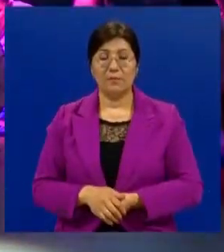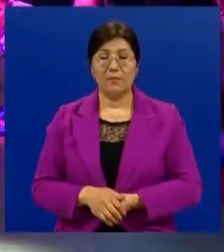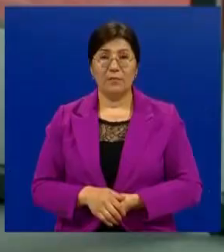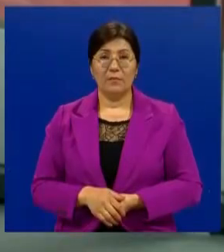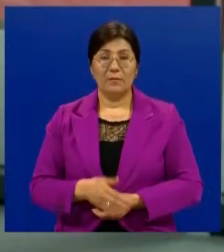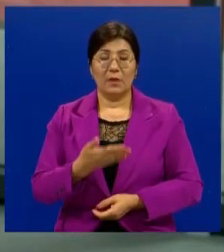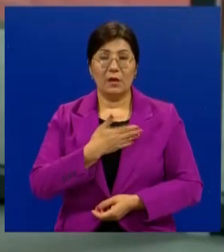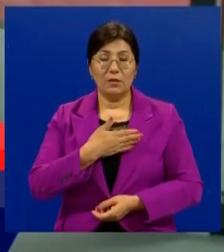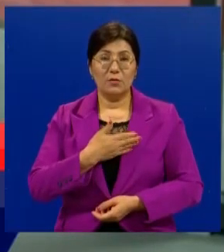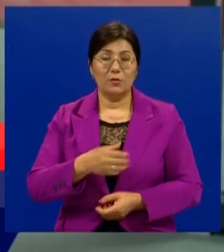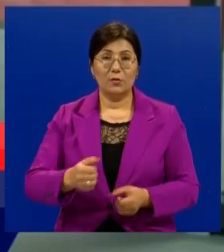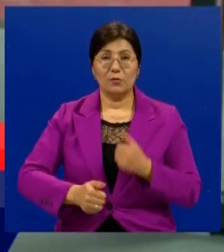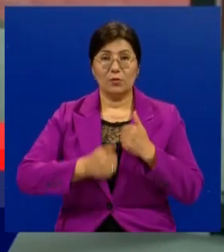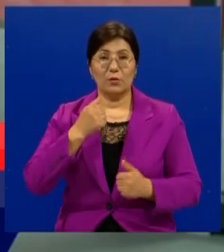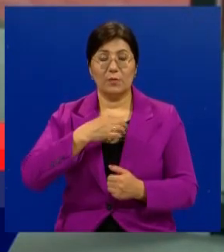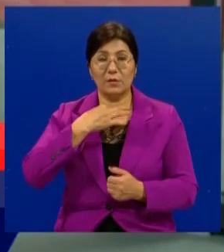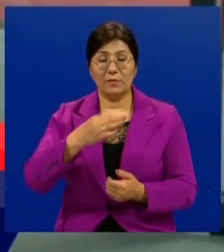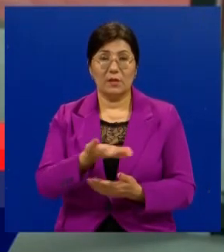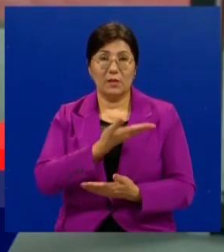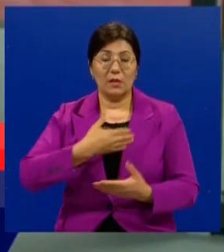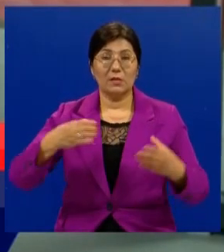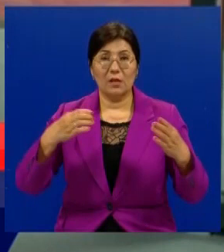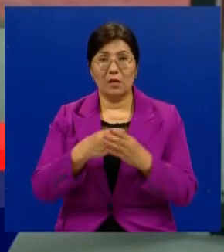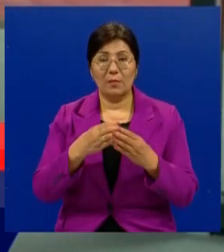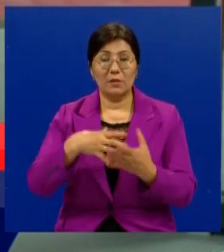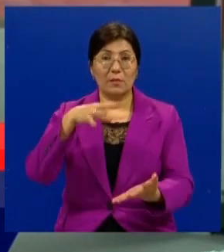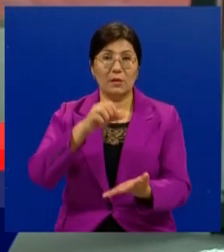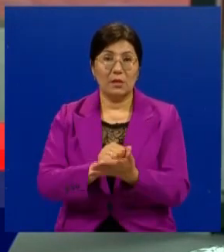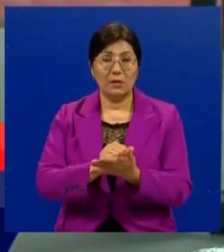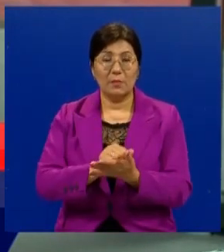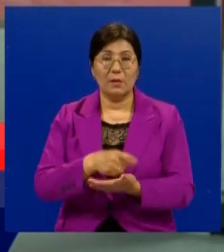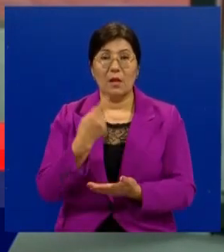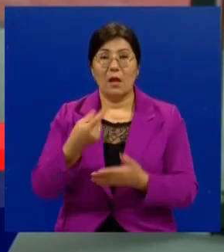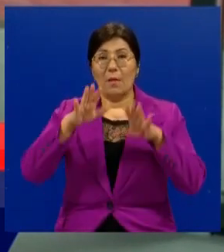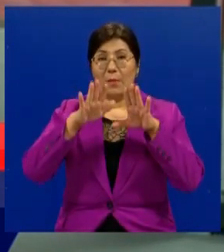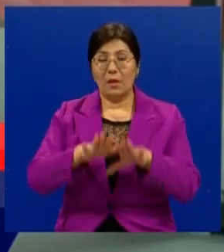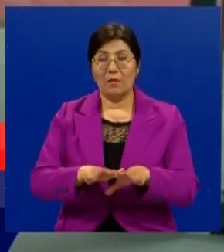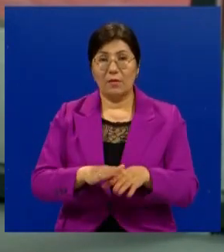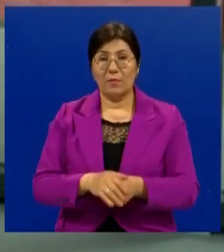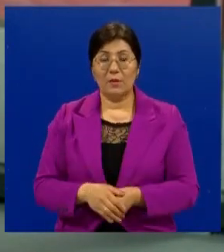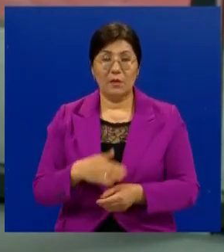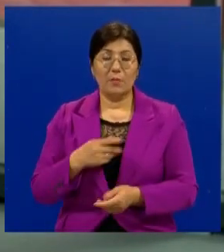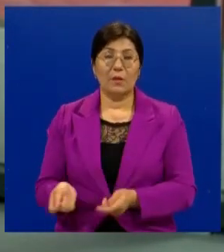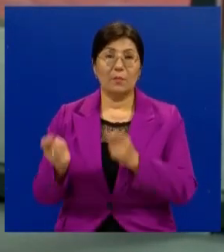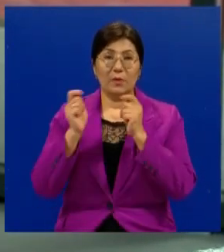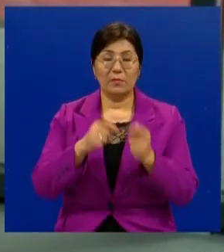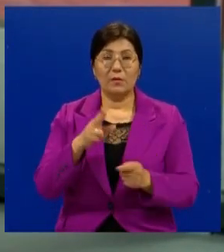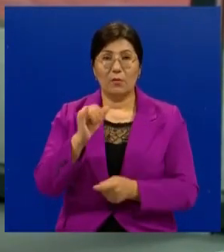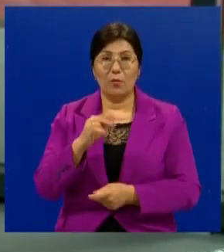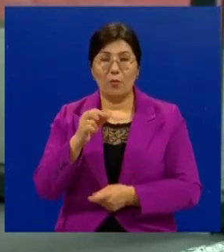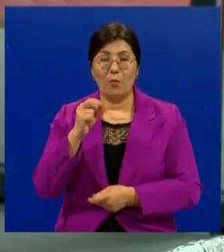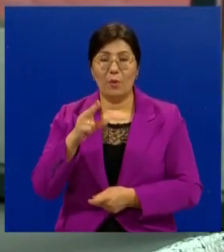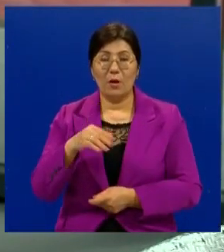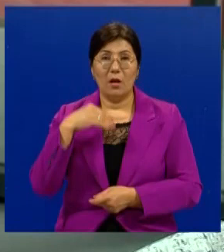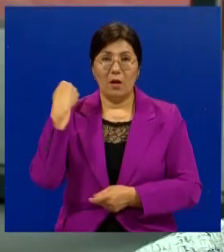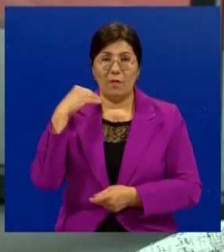с гордостью заявить, что наша команда по легкой атлетике завоевала общекомандное первое место. Мы привезли кубок в Актобе.